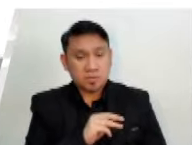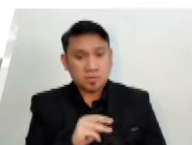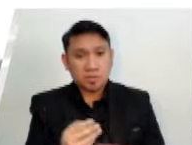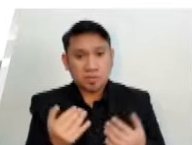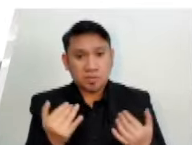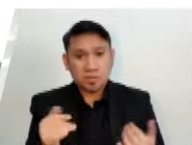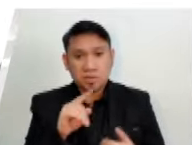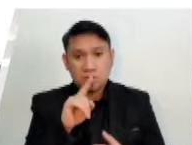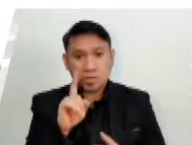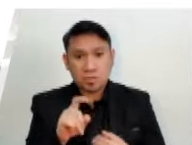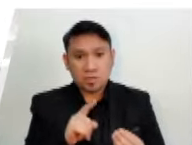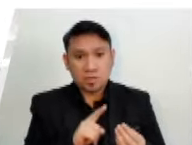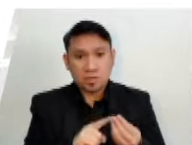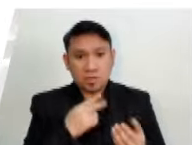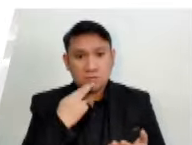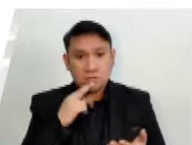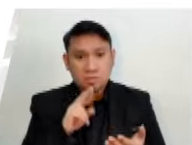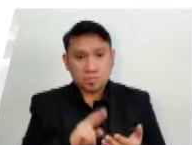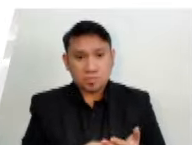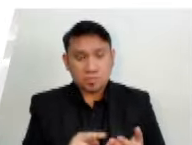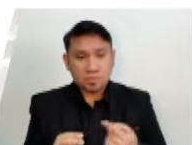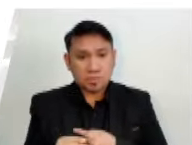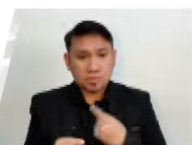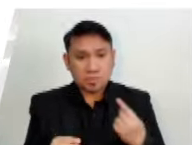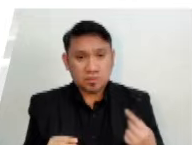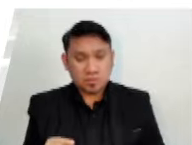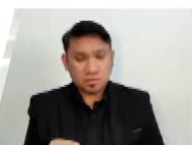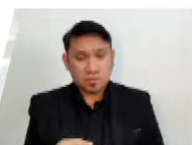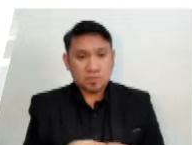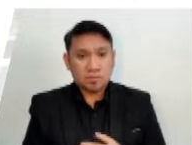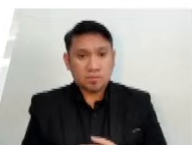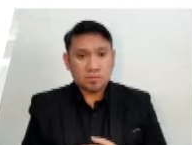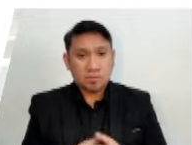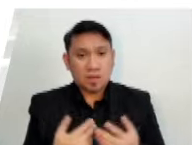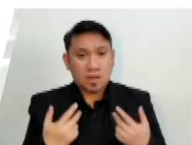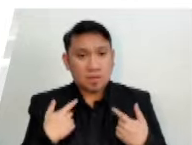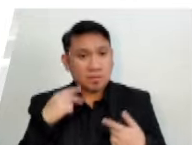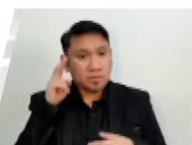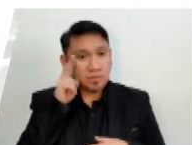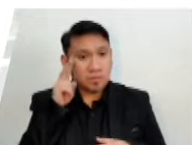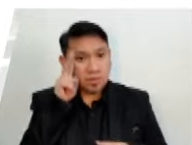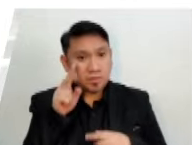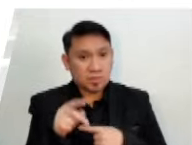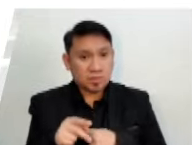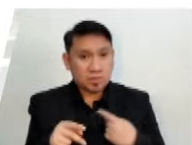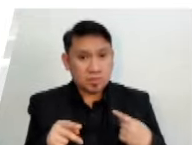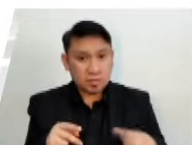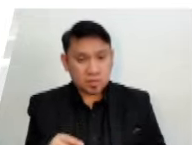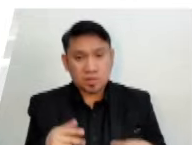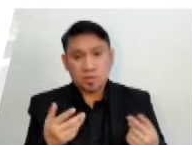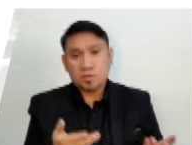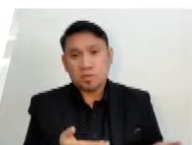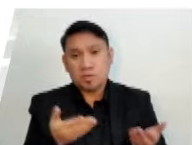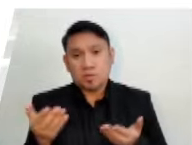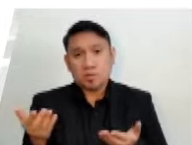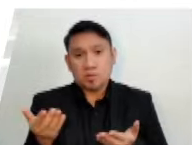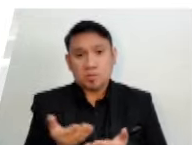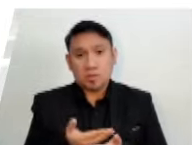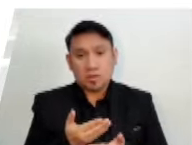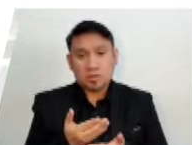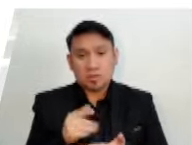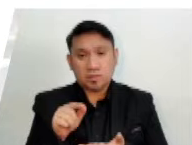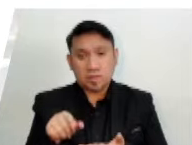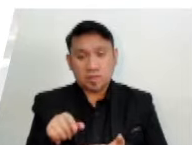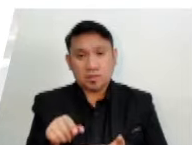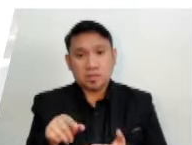ulat ng global times ng China at Ayon dito meron daw video ang China ng pagdadala nito ng mga sako ng semento pagkain